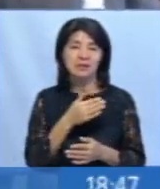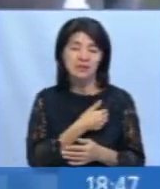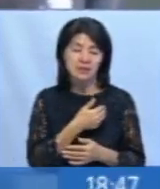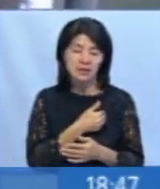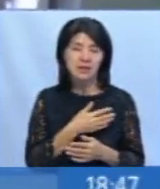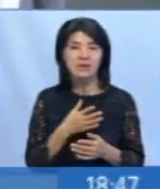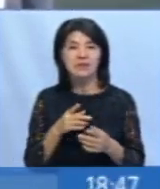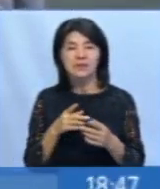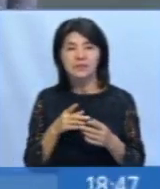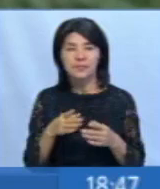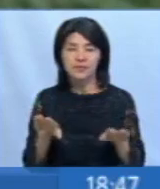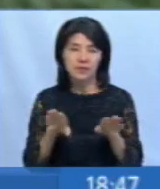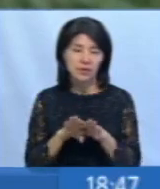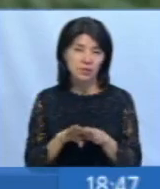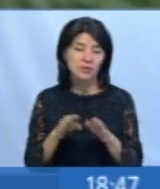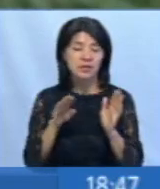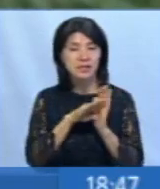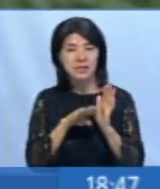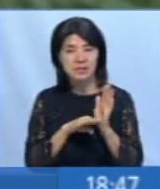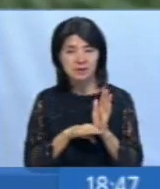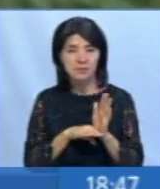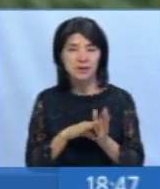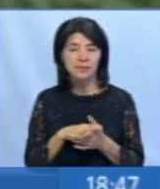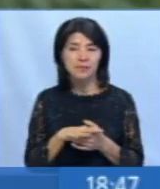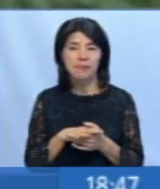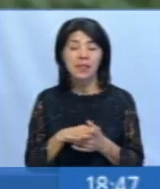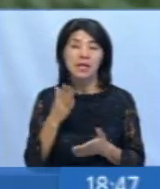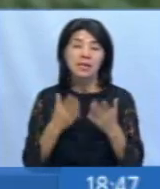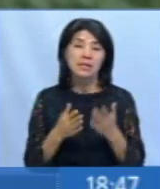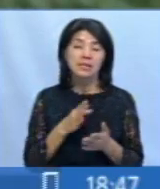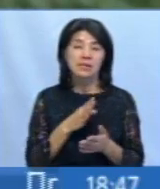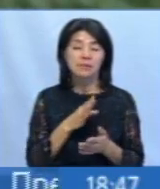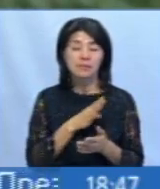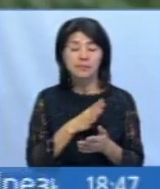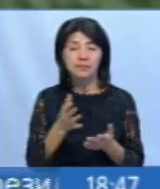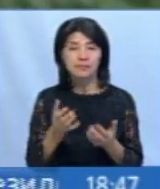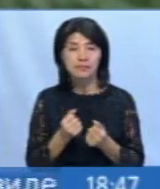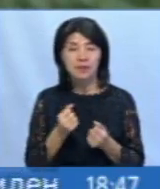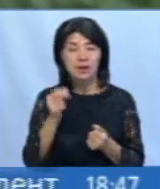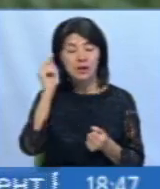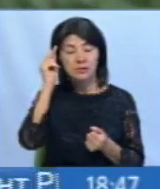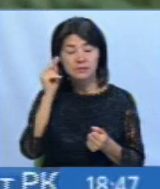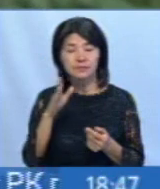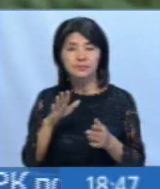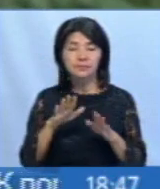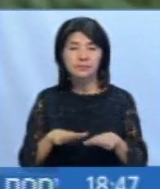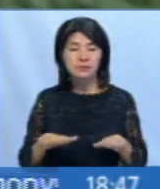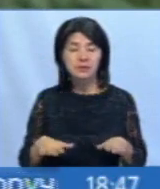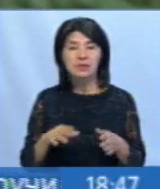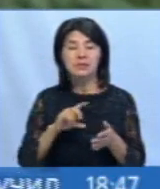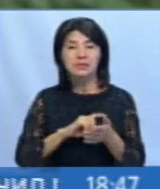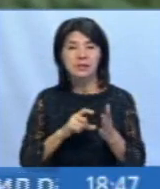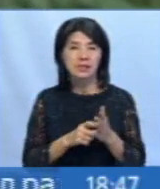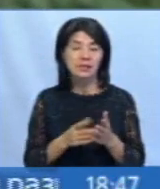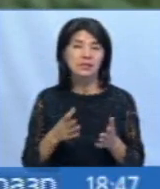режиме. Если брать учащихся начальных классов, у нас 63% учащихся или